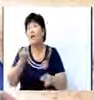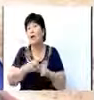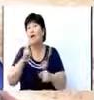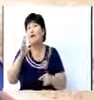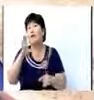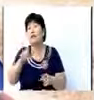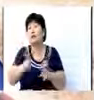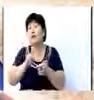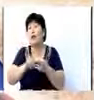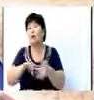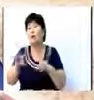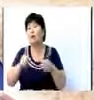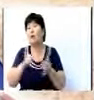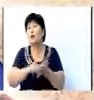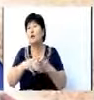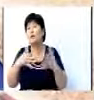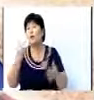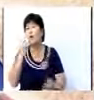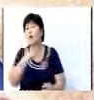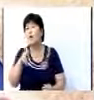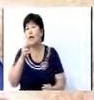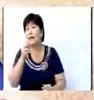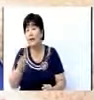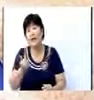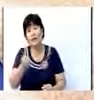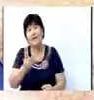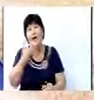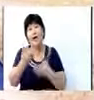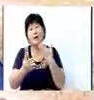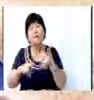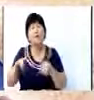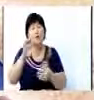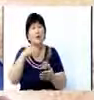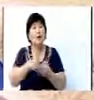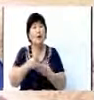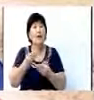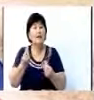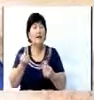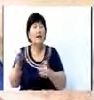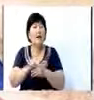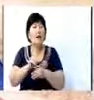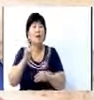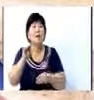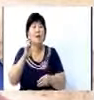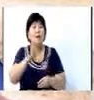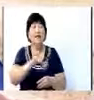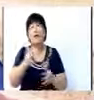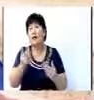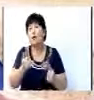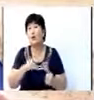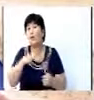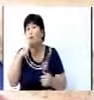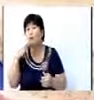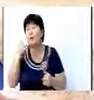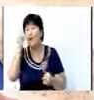конец мы сейчас готовим проект стоимостью свыше трех миллиардов тенге запрашиваем из этого риканского бюджета средства на реконструкцию кнс конечно у нас